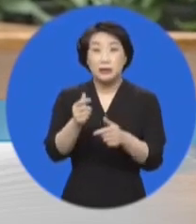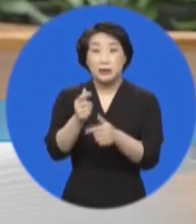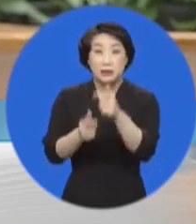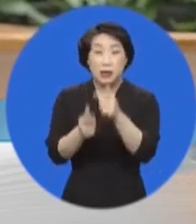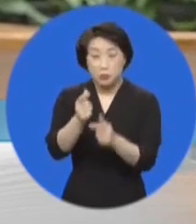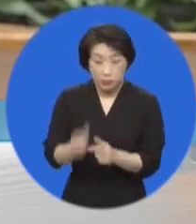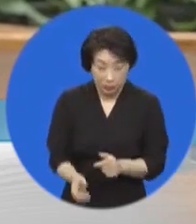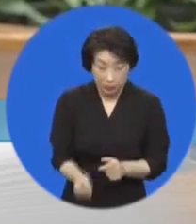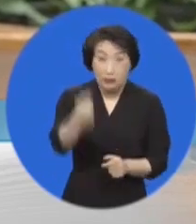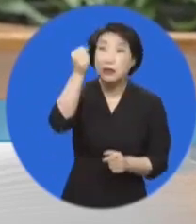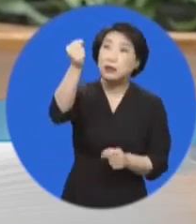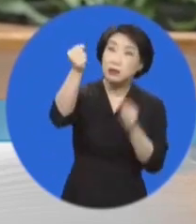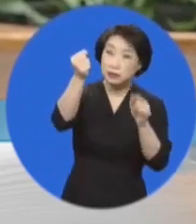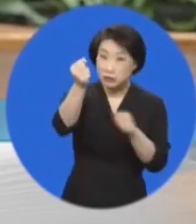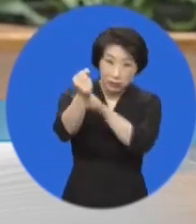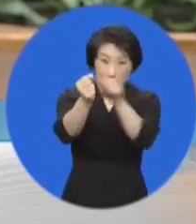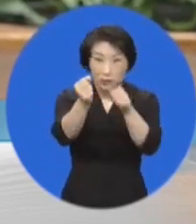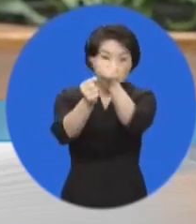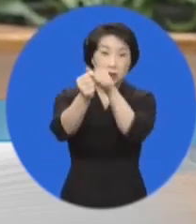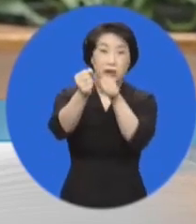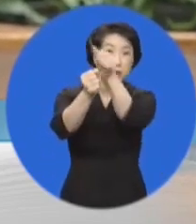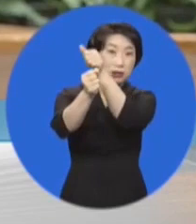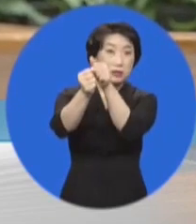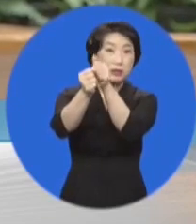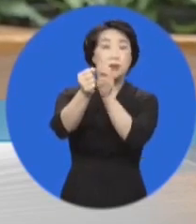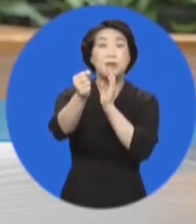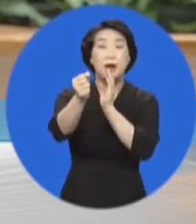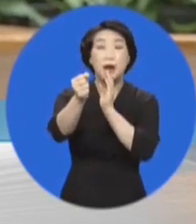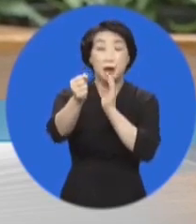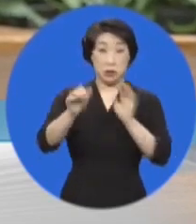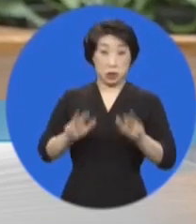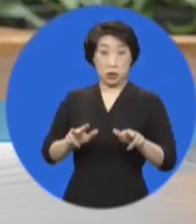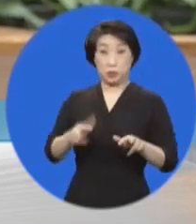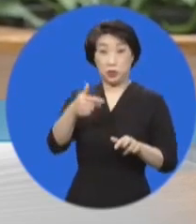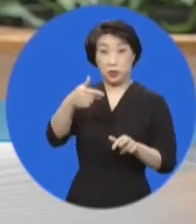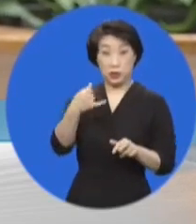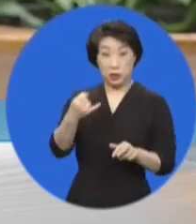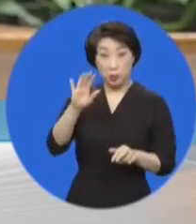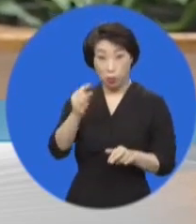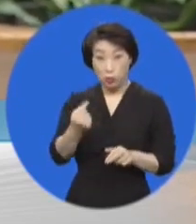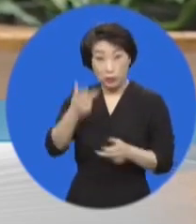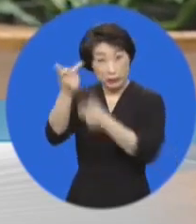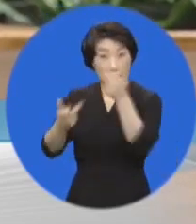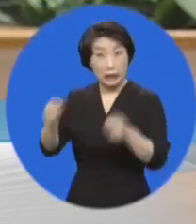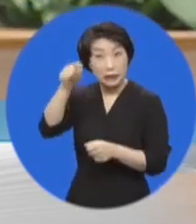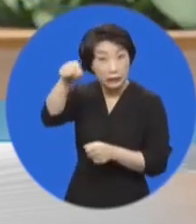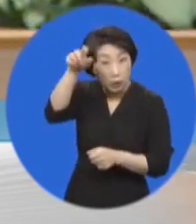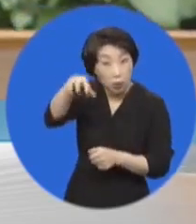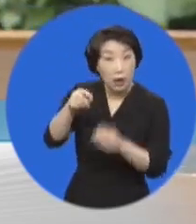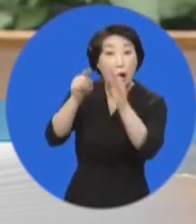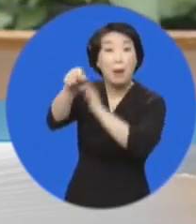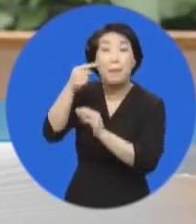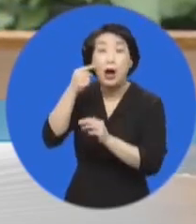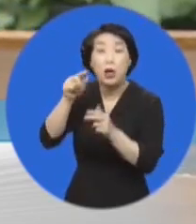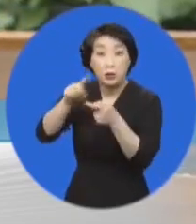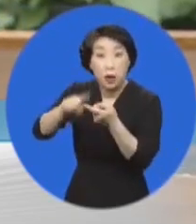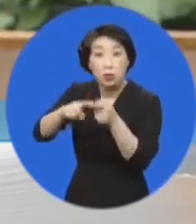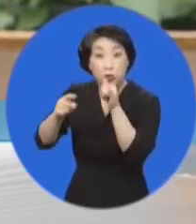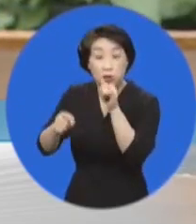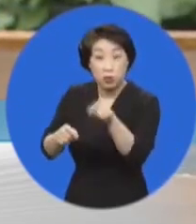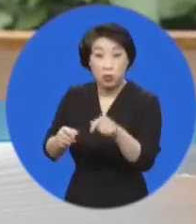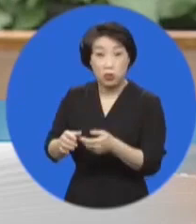곳에 올려라. 느부산에 가면 그 뱀이 그대로 있어. 지금도 딱 올려져 있습니다.